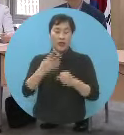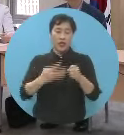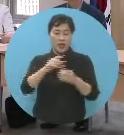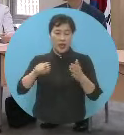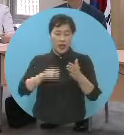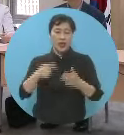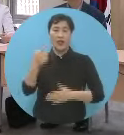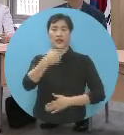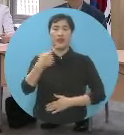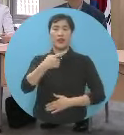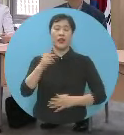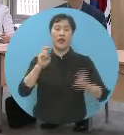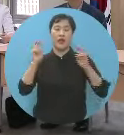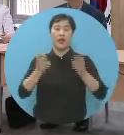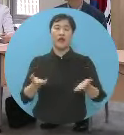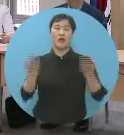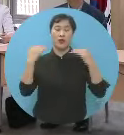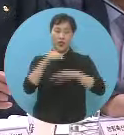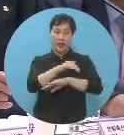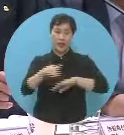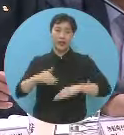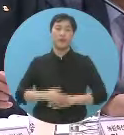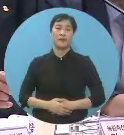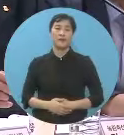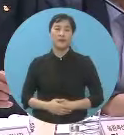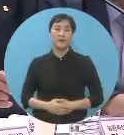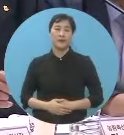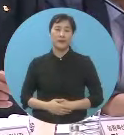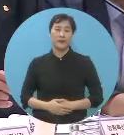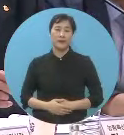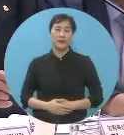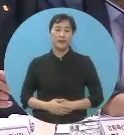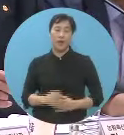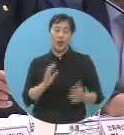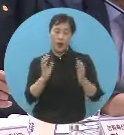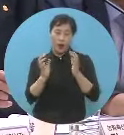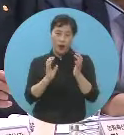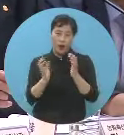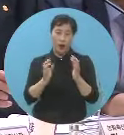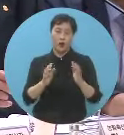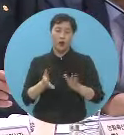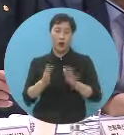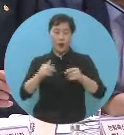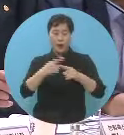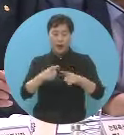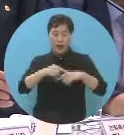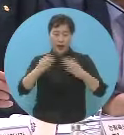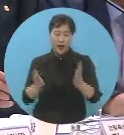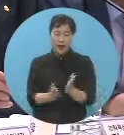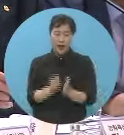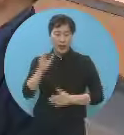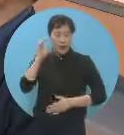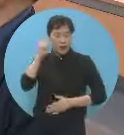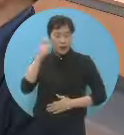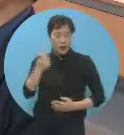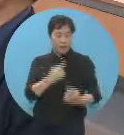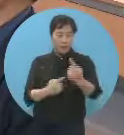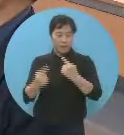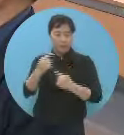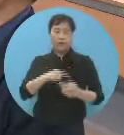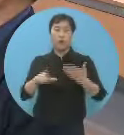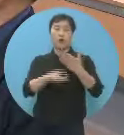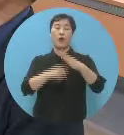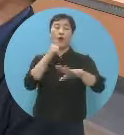유치하겠다는 목표를 세웠습니다. 도는 토론회, 도민평가단의 의견을 수렴해 9월 말 공약 실천